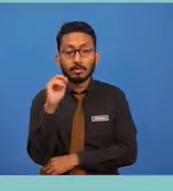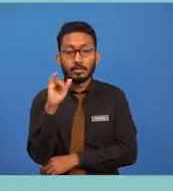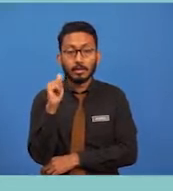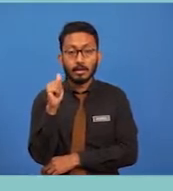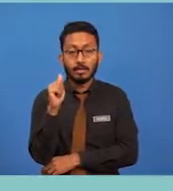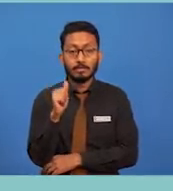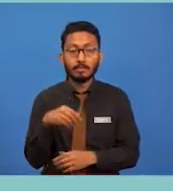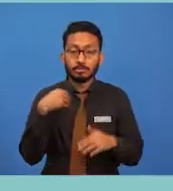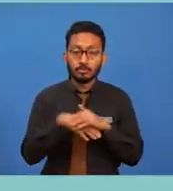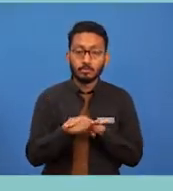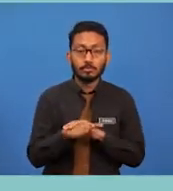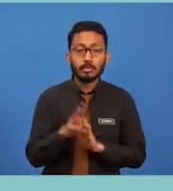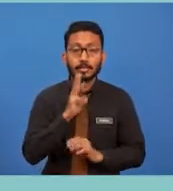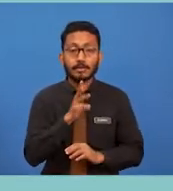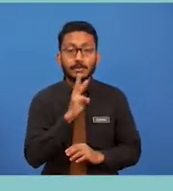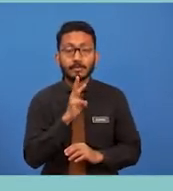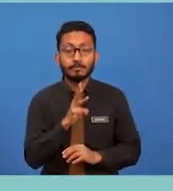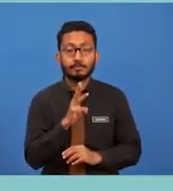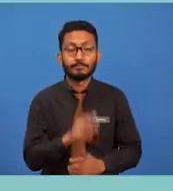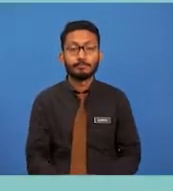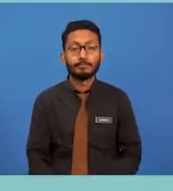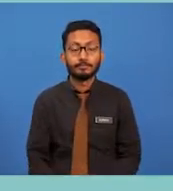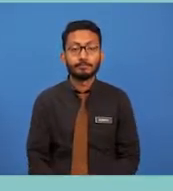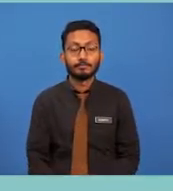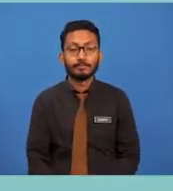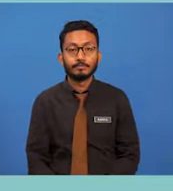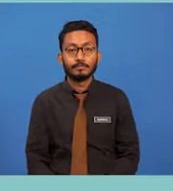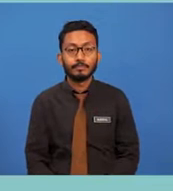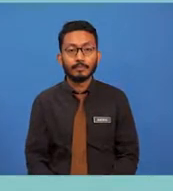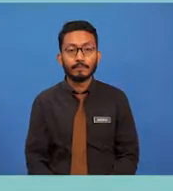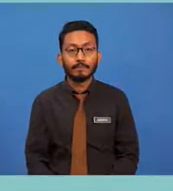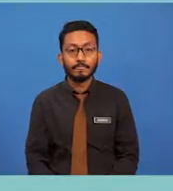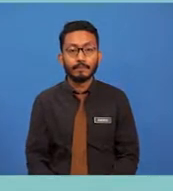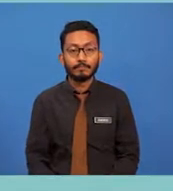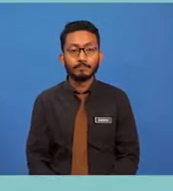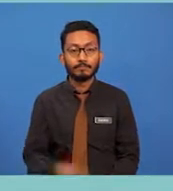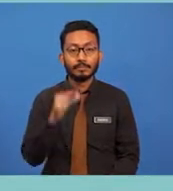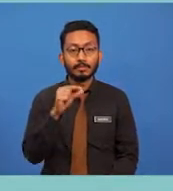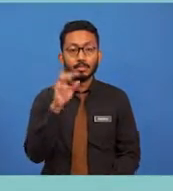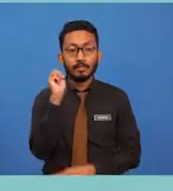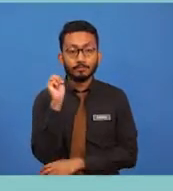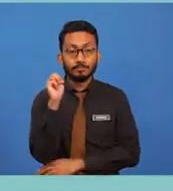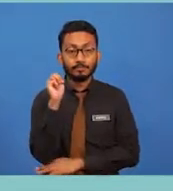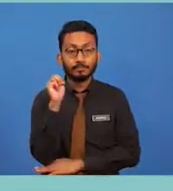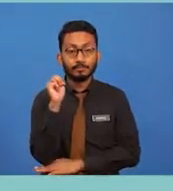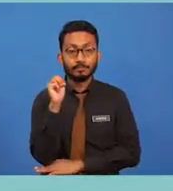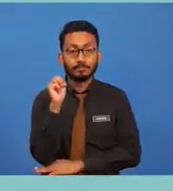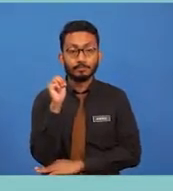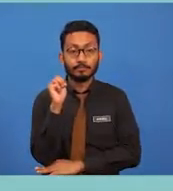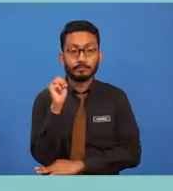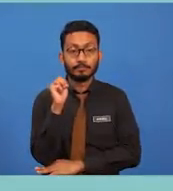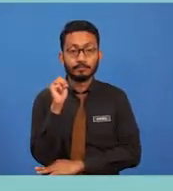Apabila gas amonia larut dalam air, ion amonium dan ion hidroksida